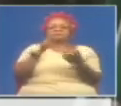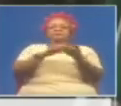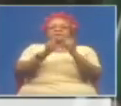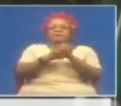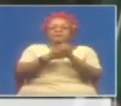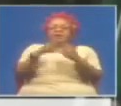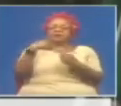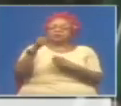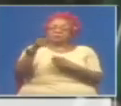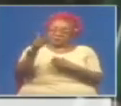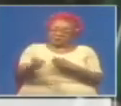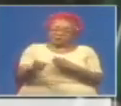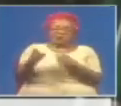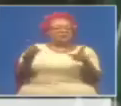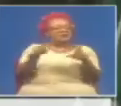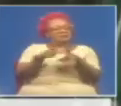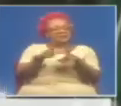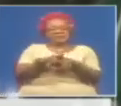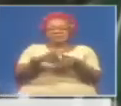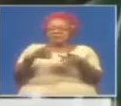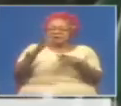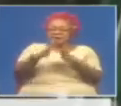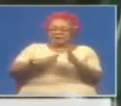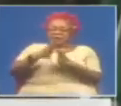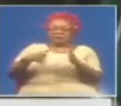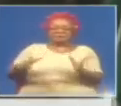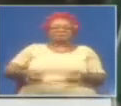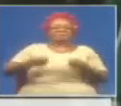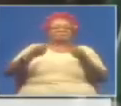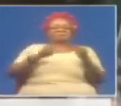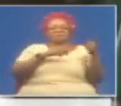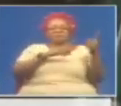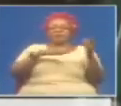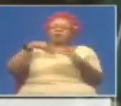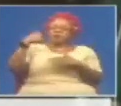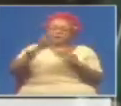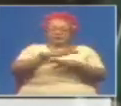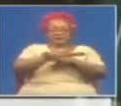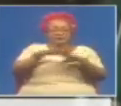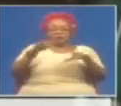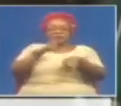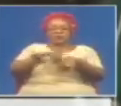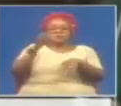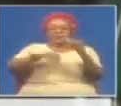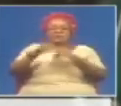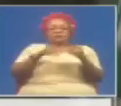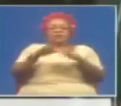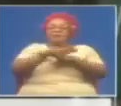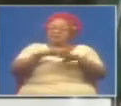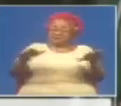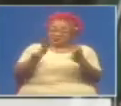mtu ni yule yule wa kumwa leri hajabadilika. Ni yule wa kukataa matokeo ya uchaguzi. Amekataa haja